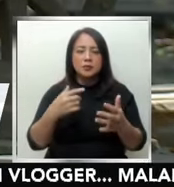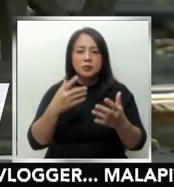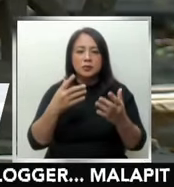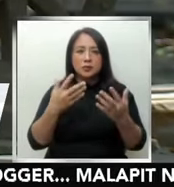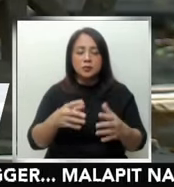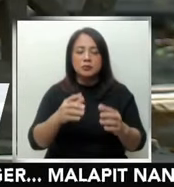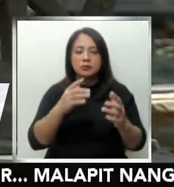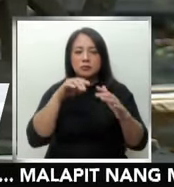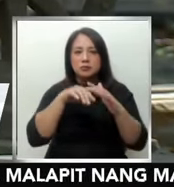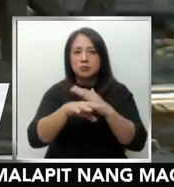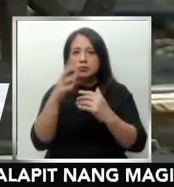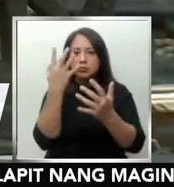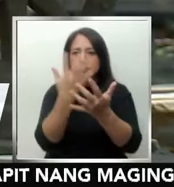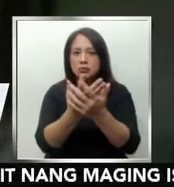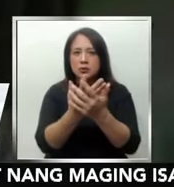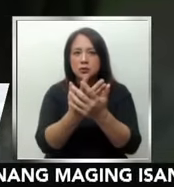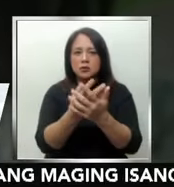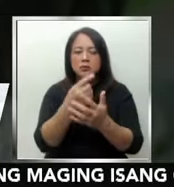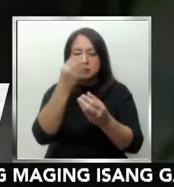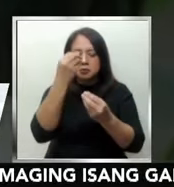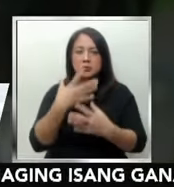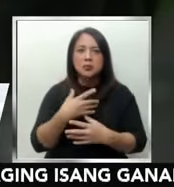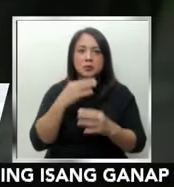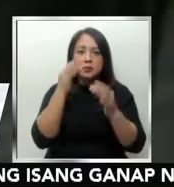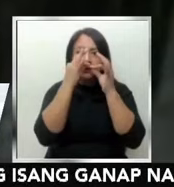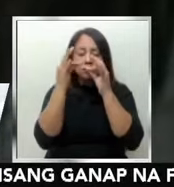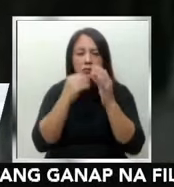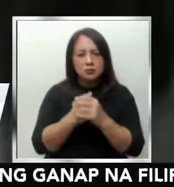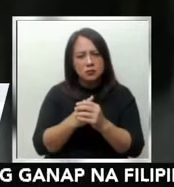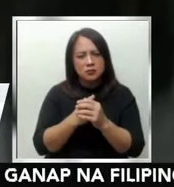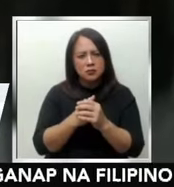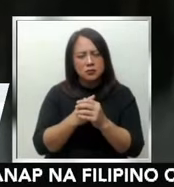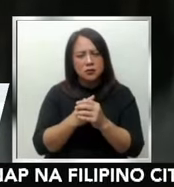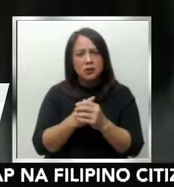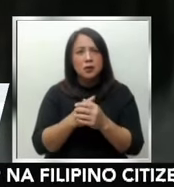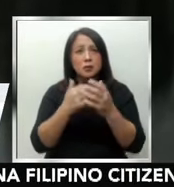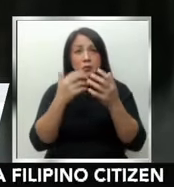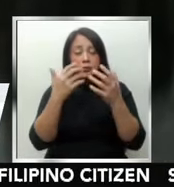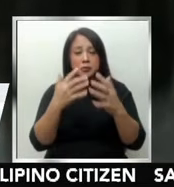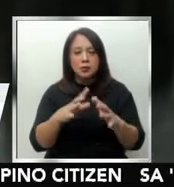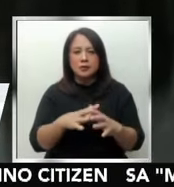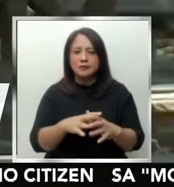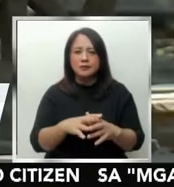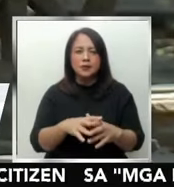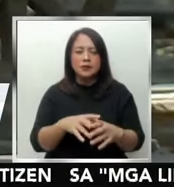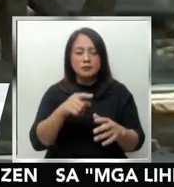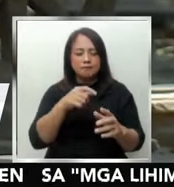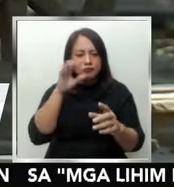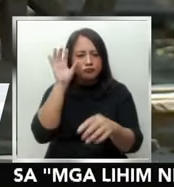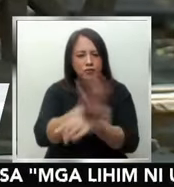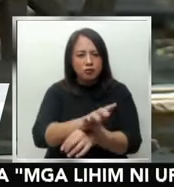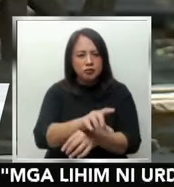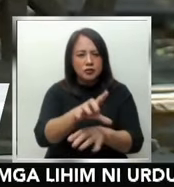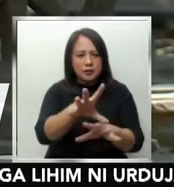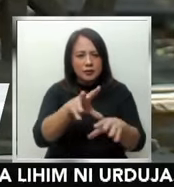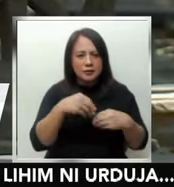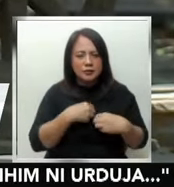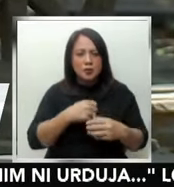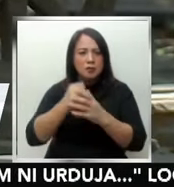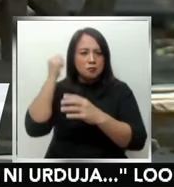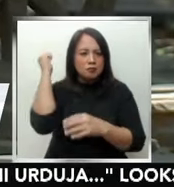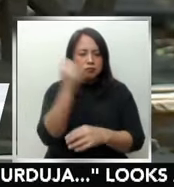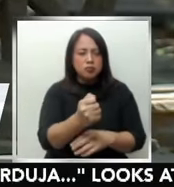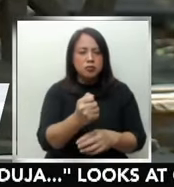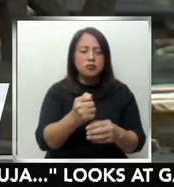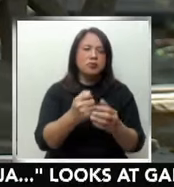may shabo na rin daw po ako pagkatapos marakas daw na pinaamin ang pis niya pinalo siya ng baril sa ulo sa